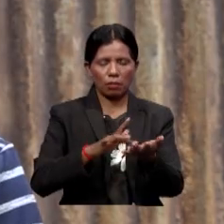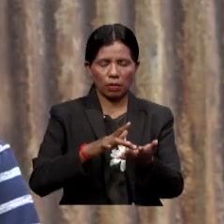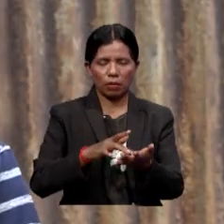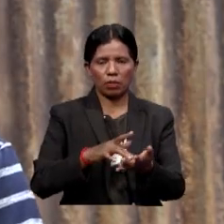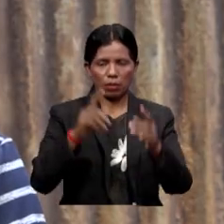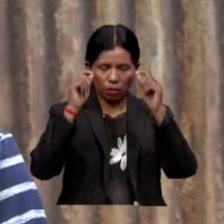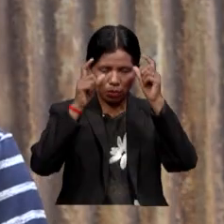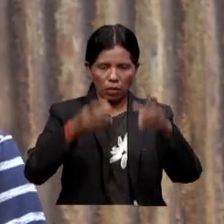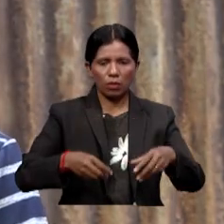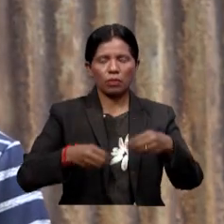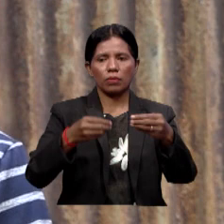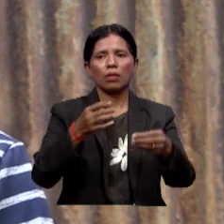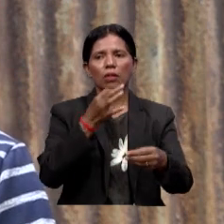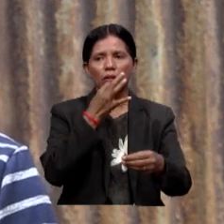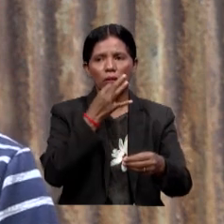Pohang ni.